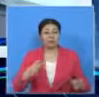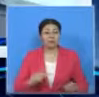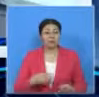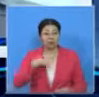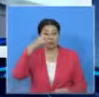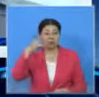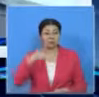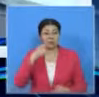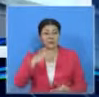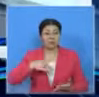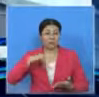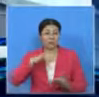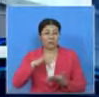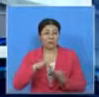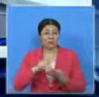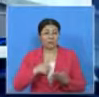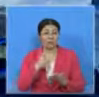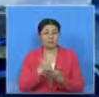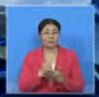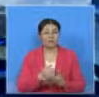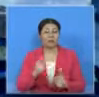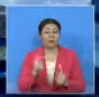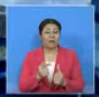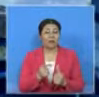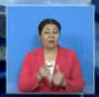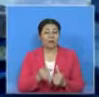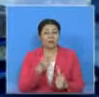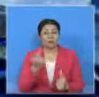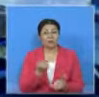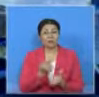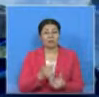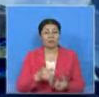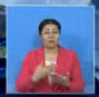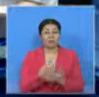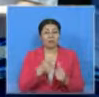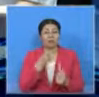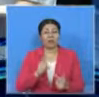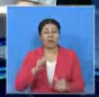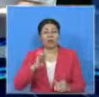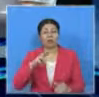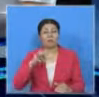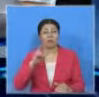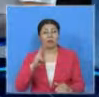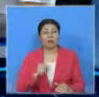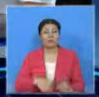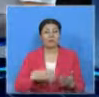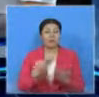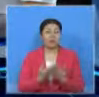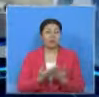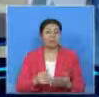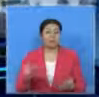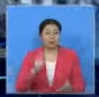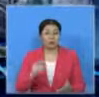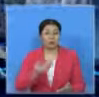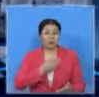Республики Казахстан была переименована в Астану. А 10 июня состоялась презентация новой столицы. Для тех,